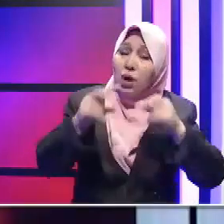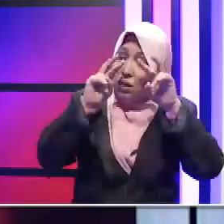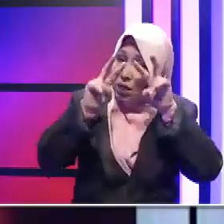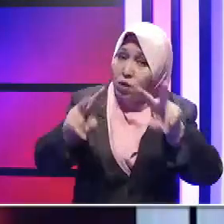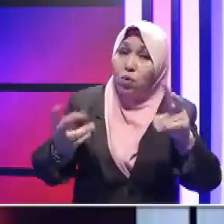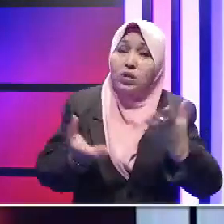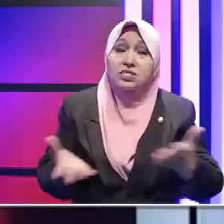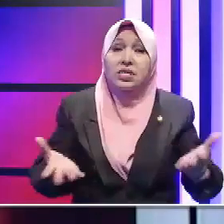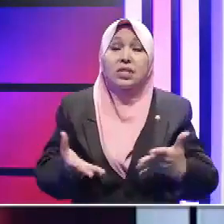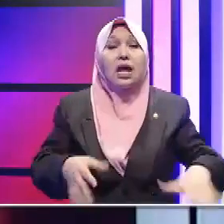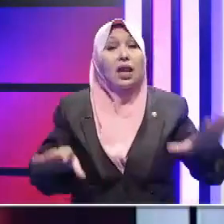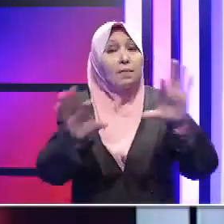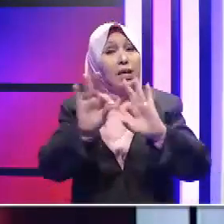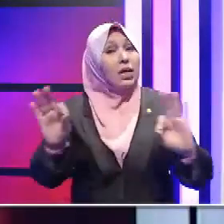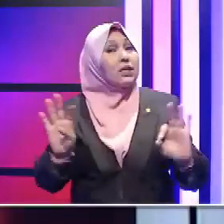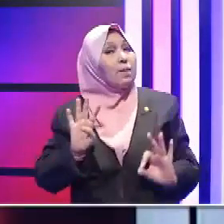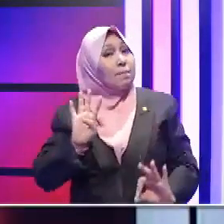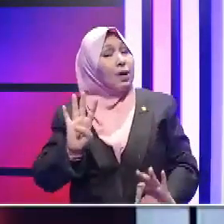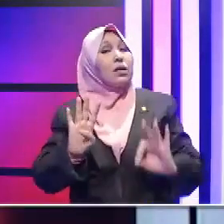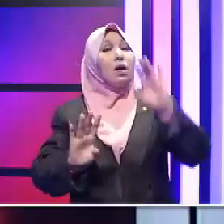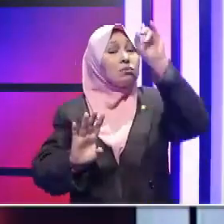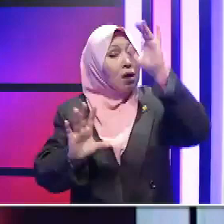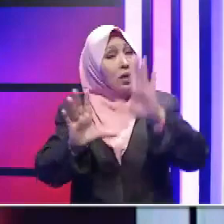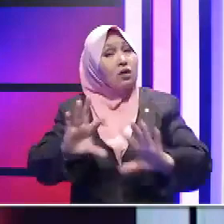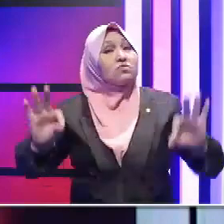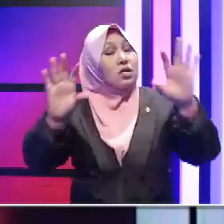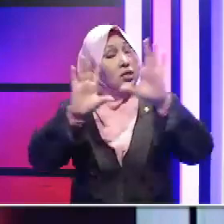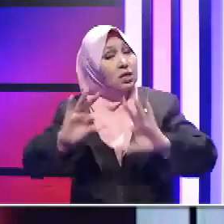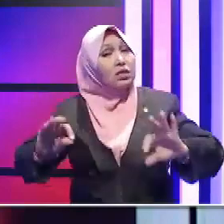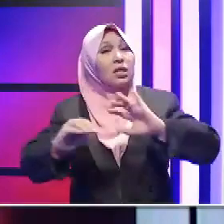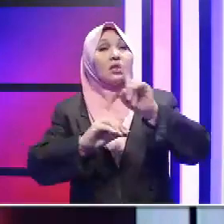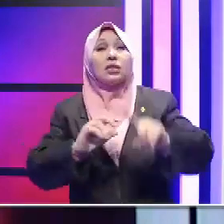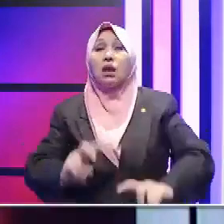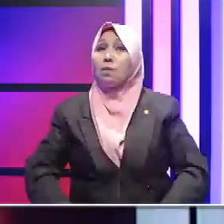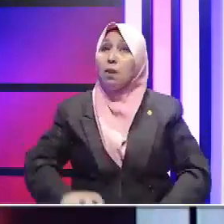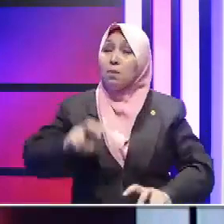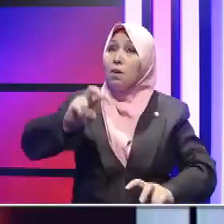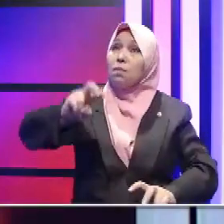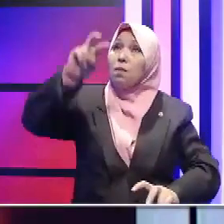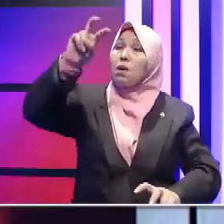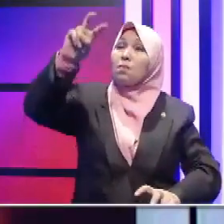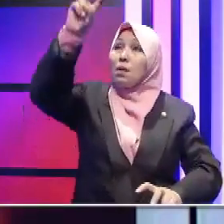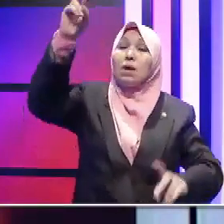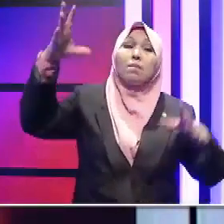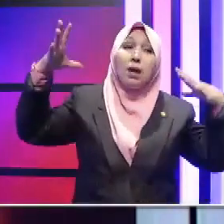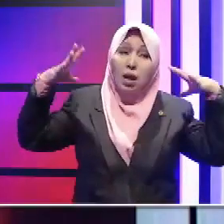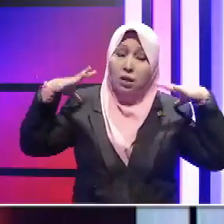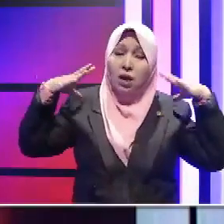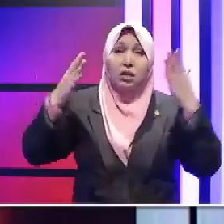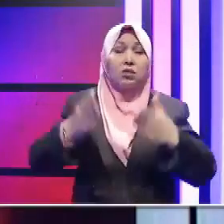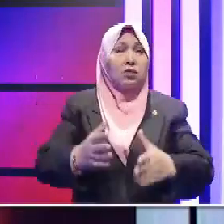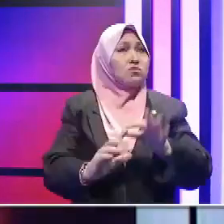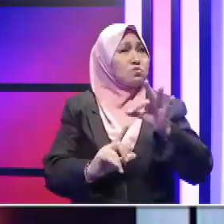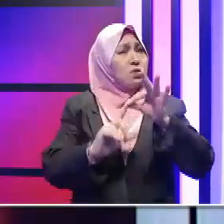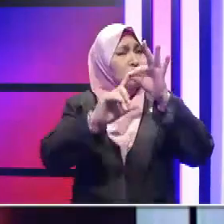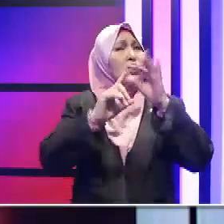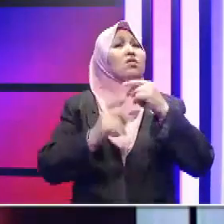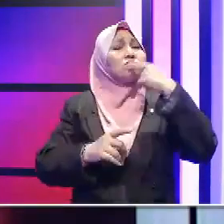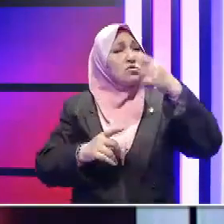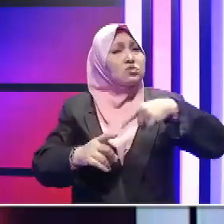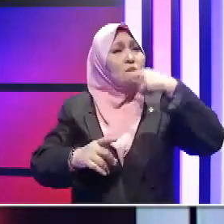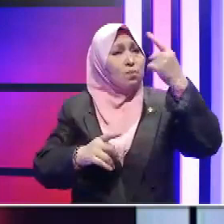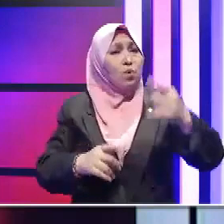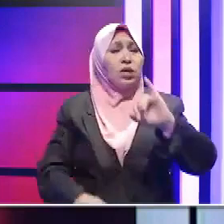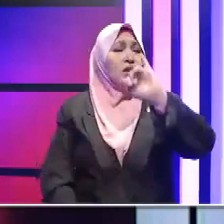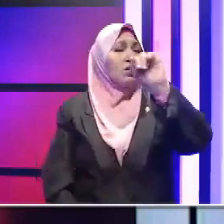dalam ayat yang ke-4 Allah Talent aksi itu obat nexitra tentang naiknya para malaikat dan disini secara spesifik disebutkan juga